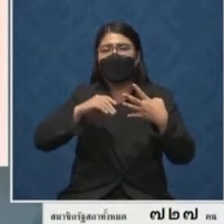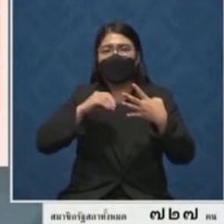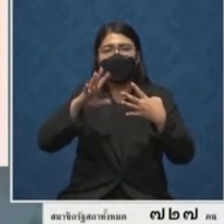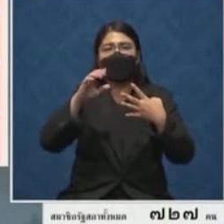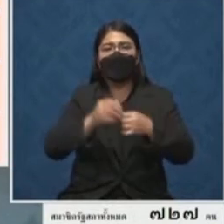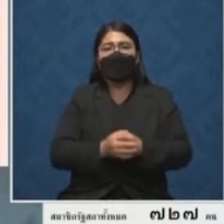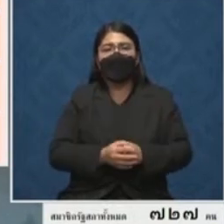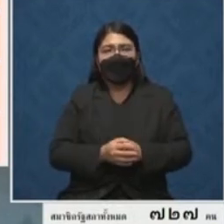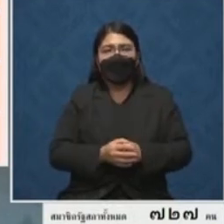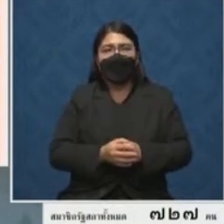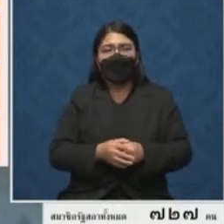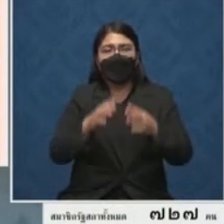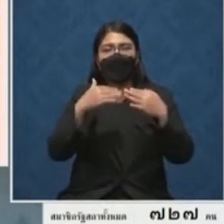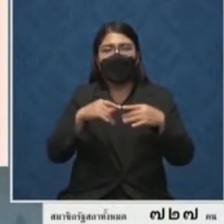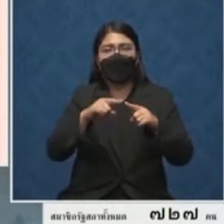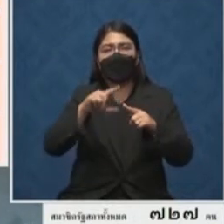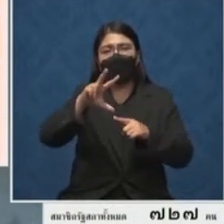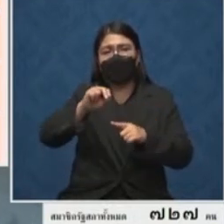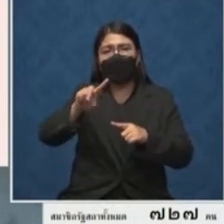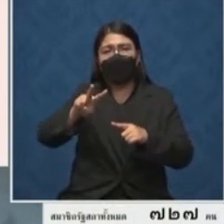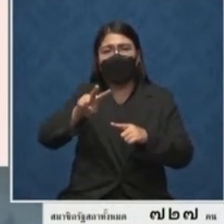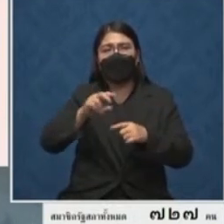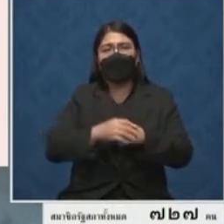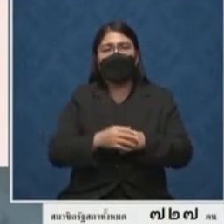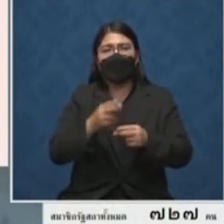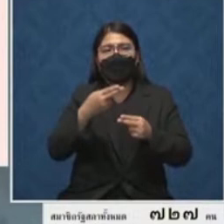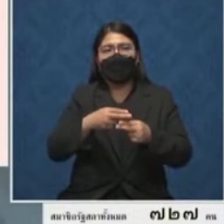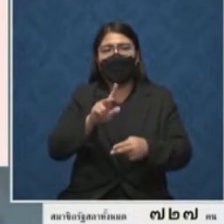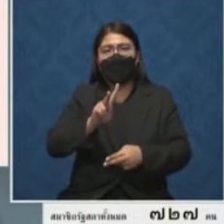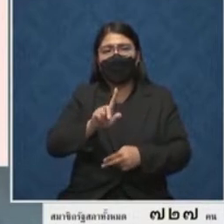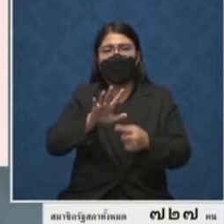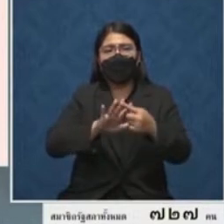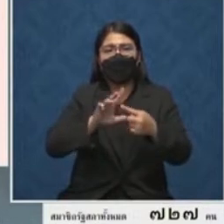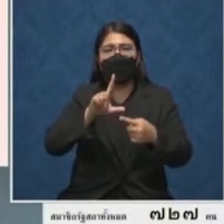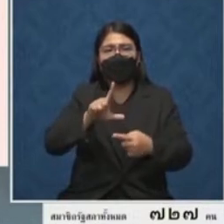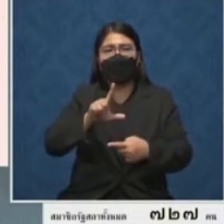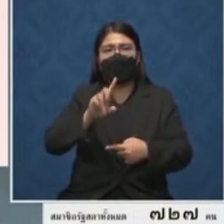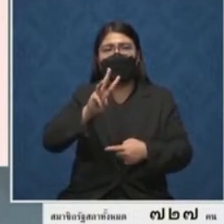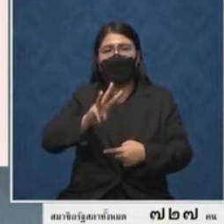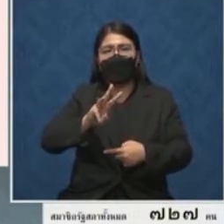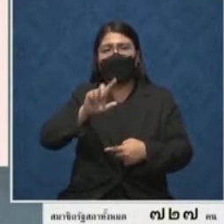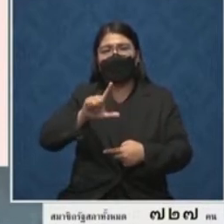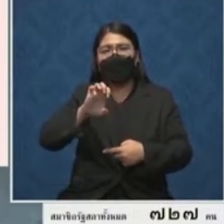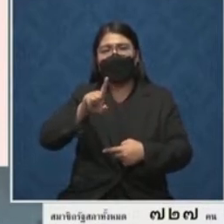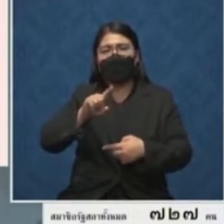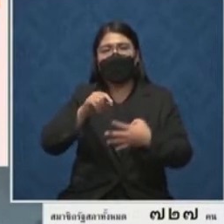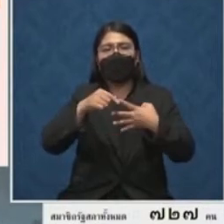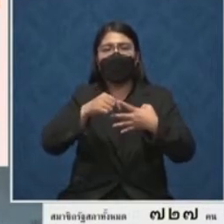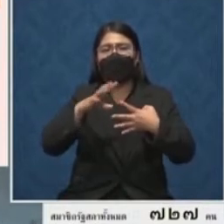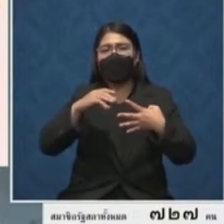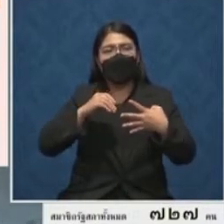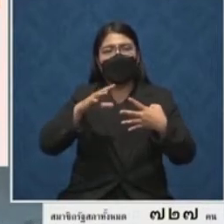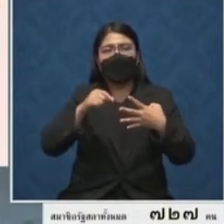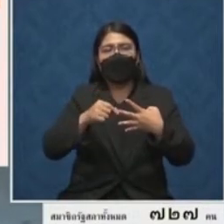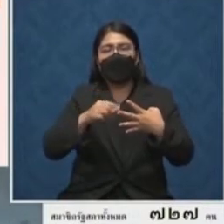การครับ 32นางสาวกุลวลีนบอมรบดี 1ไม่รับหลักการ2